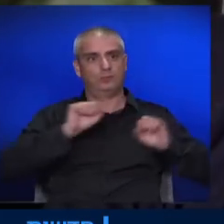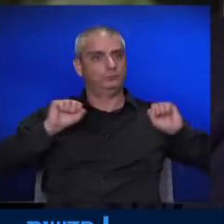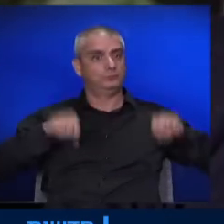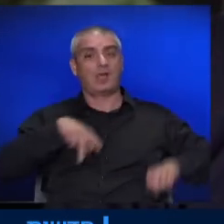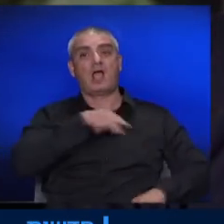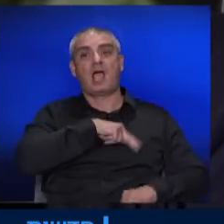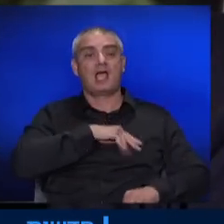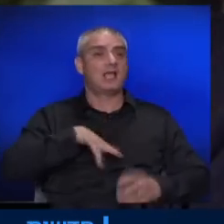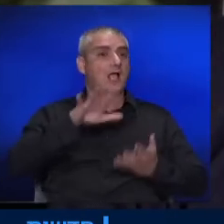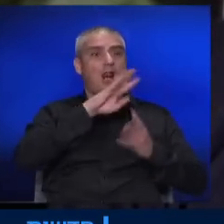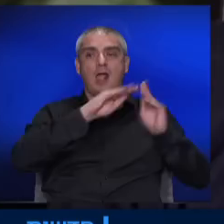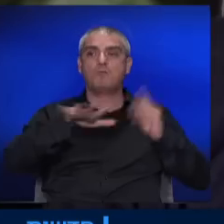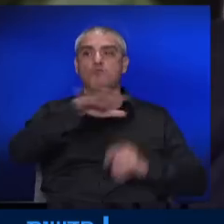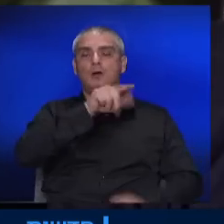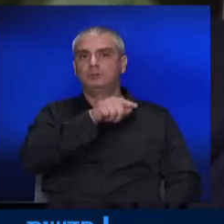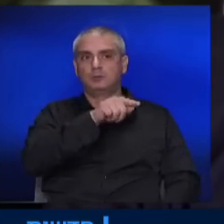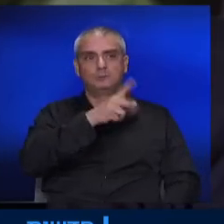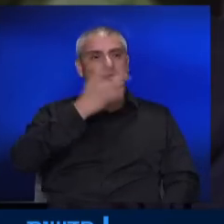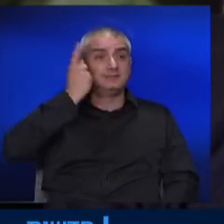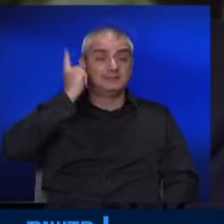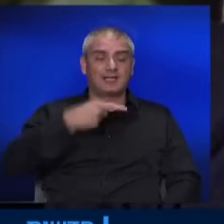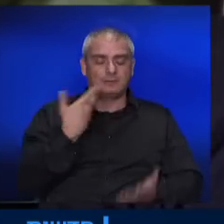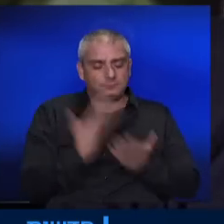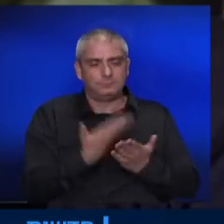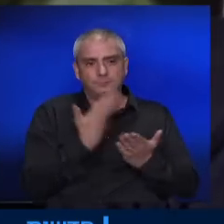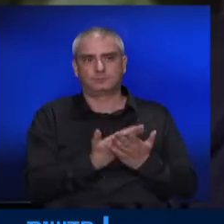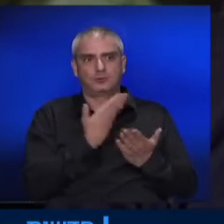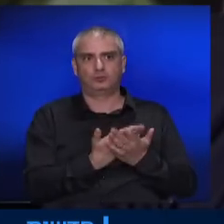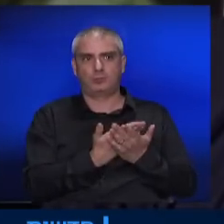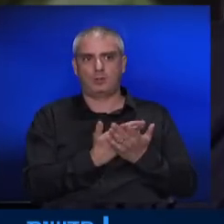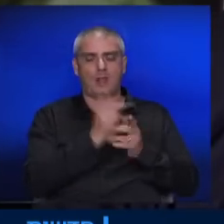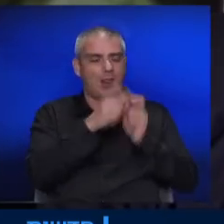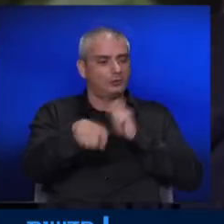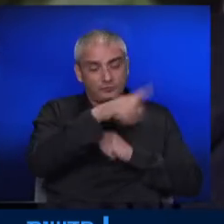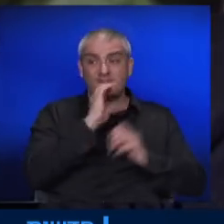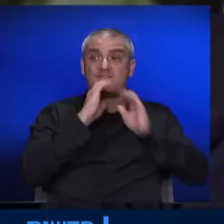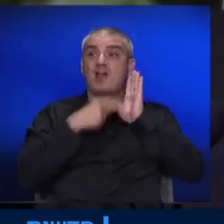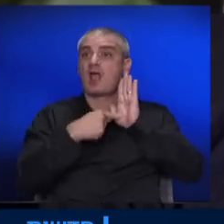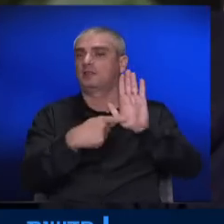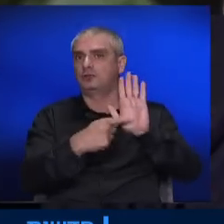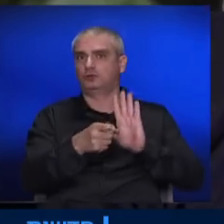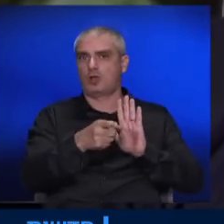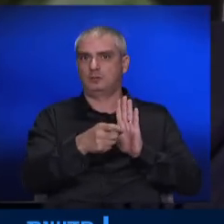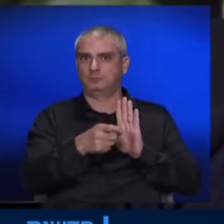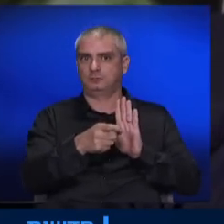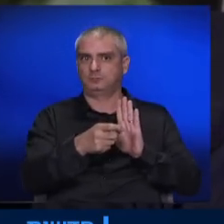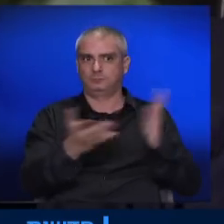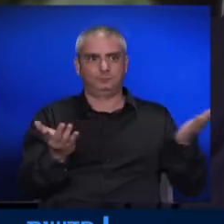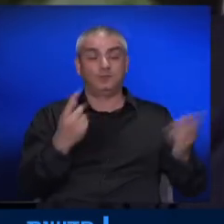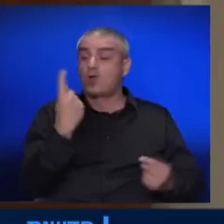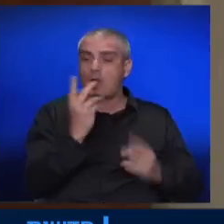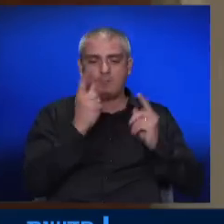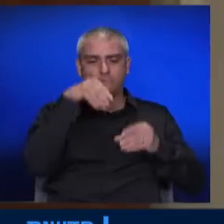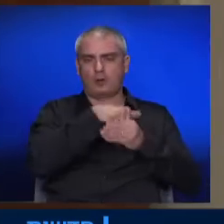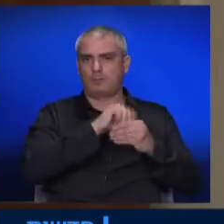המועצות, היה חייב לתת דין וחשבון לתושבים וגם לתקשורת על כל מה שקורה